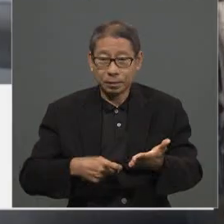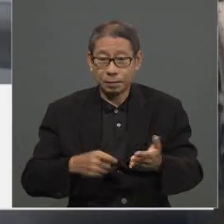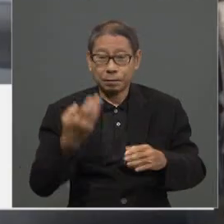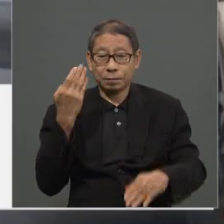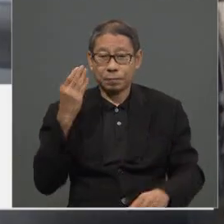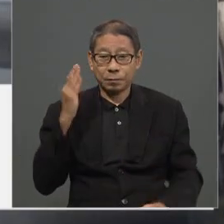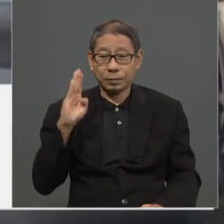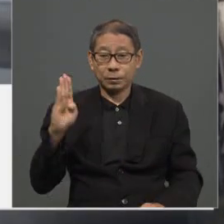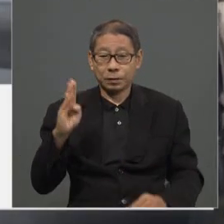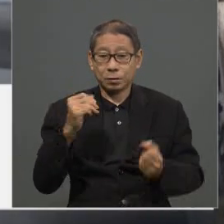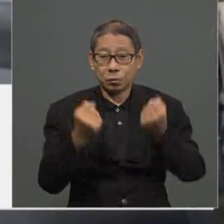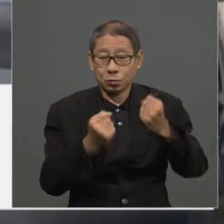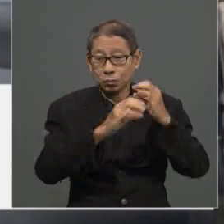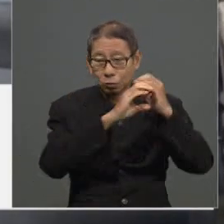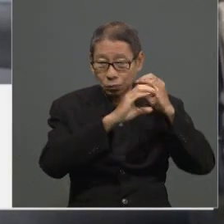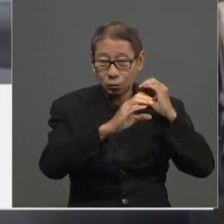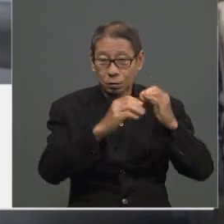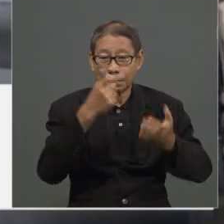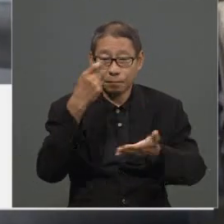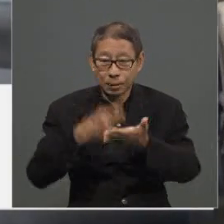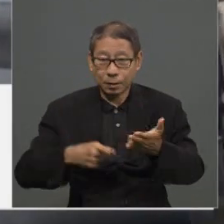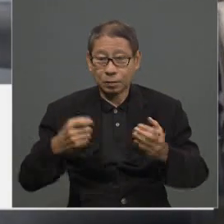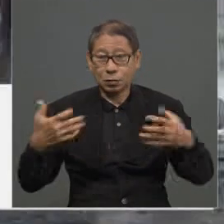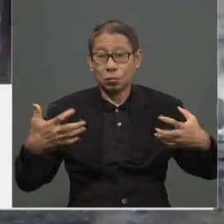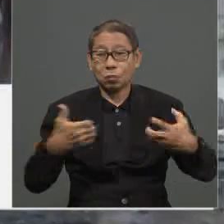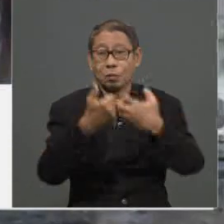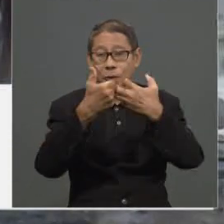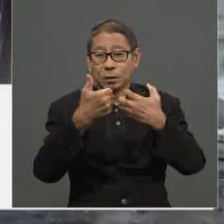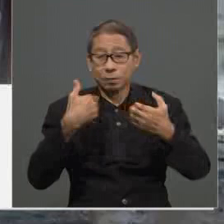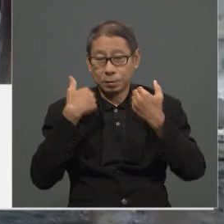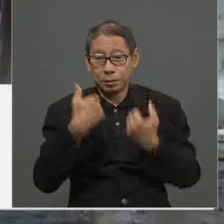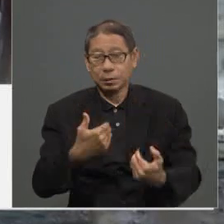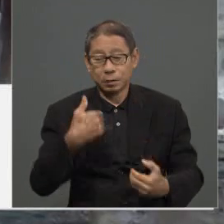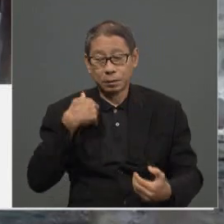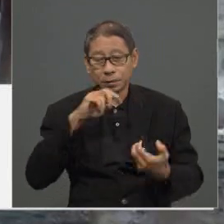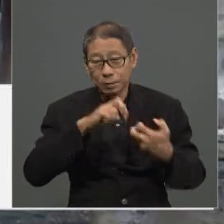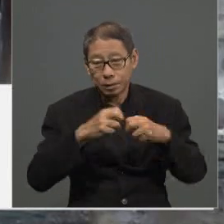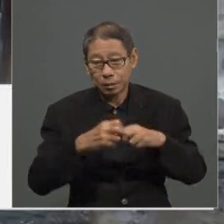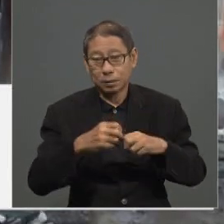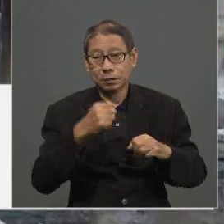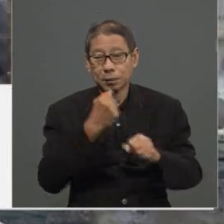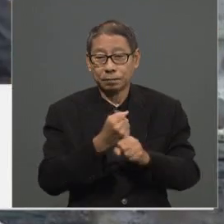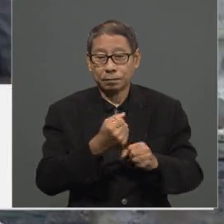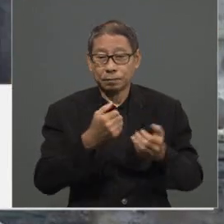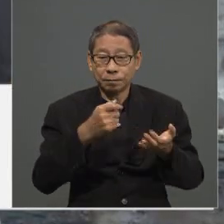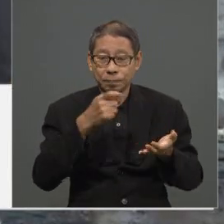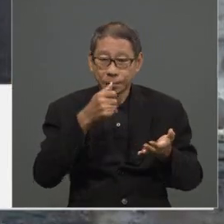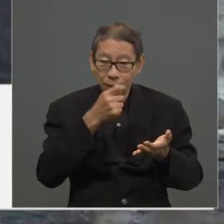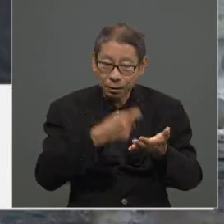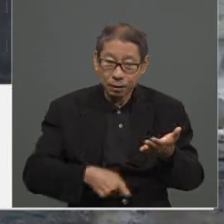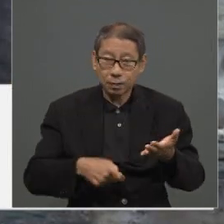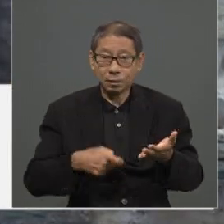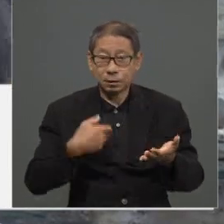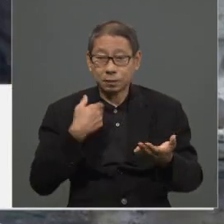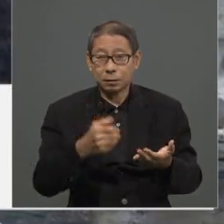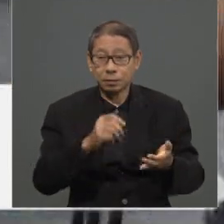รถทัวร์เนี่ยเขาต้องทำเงินประกันอุบัติเหตุไว้แต่ทีนี้ณตอนที่ไปทำสัญญาประกันน่ะน่าจะใช้เอกสารแจ้งตาม